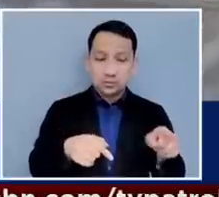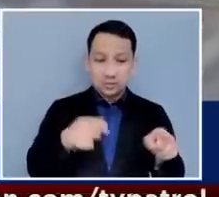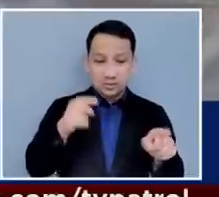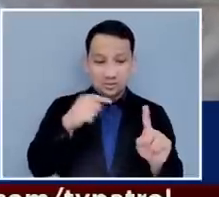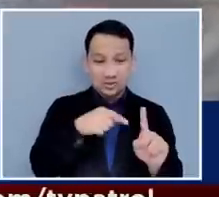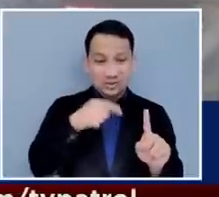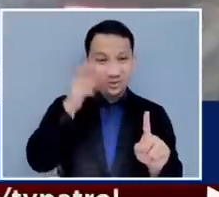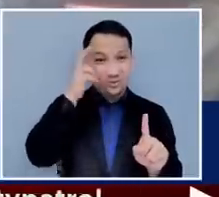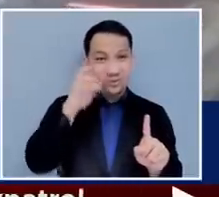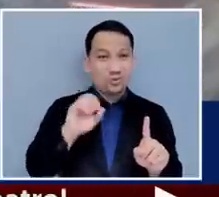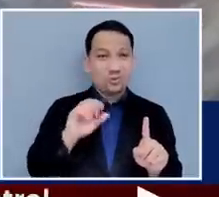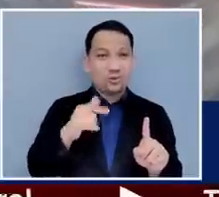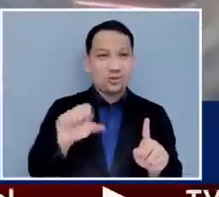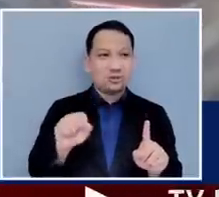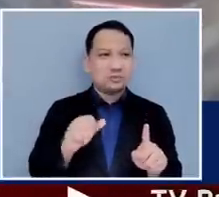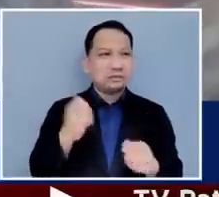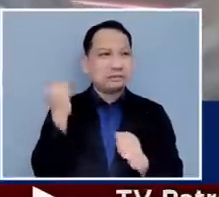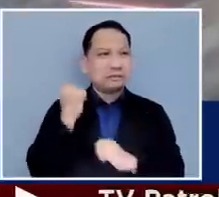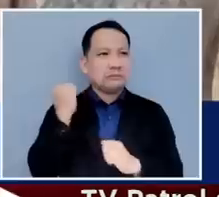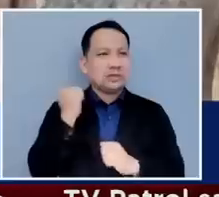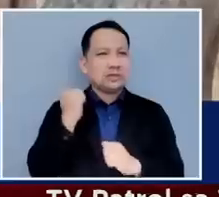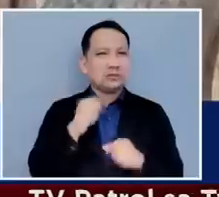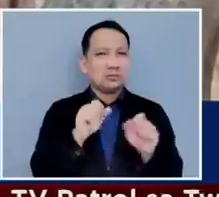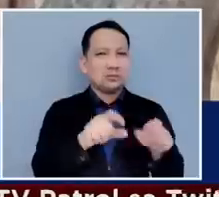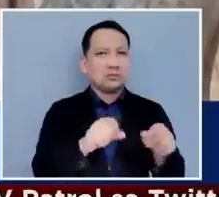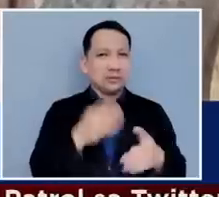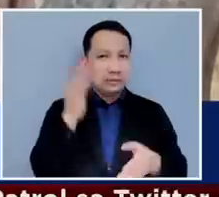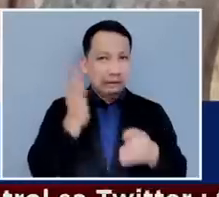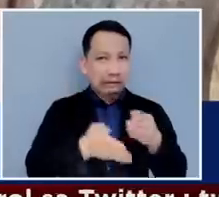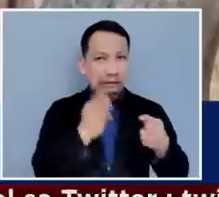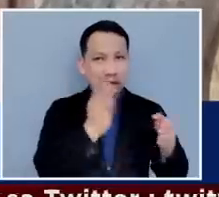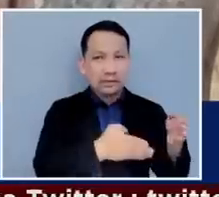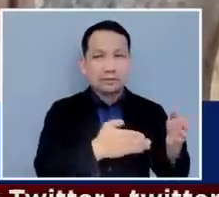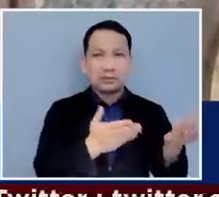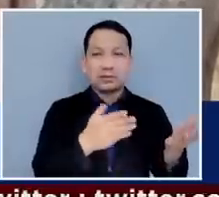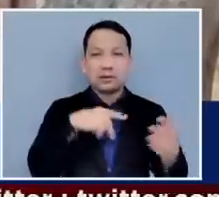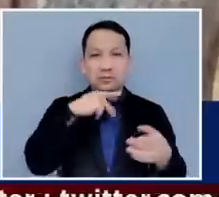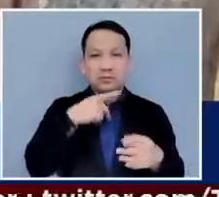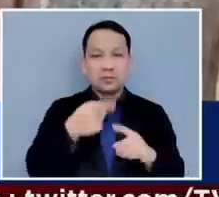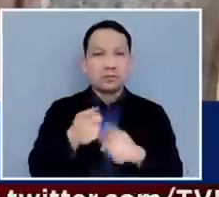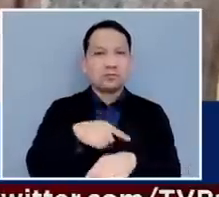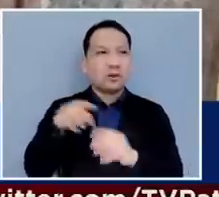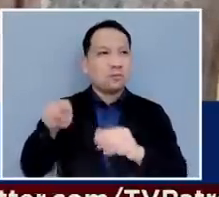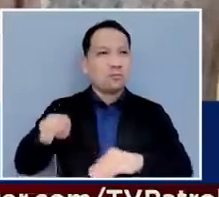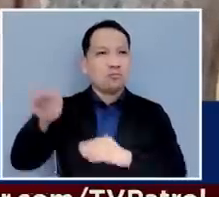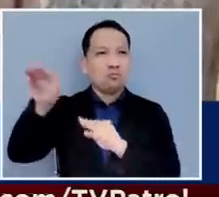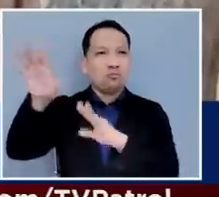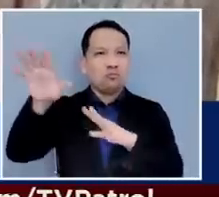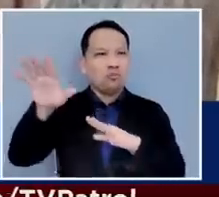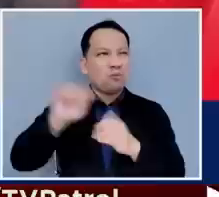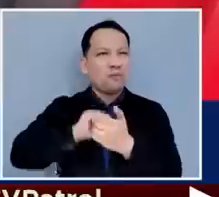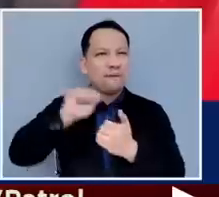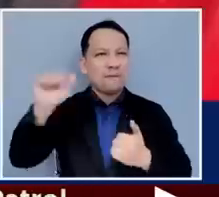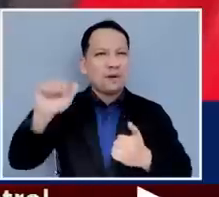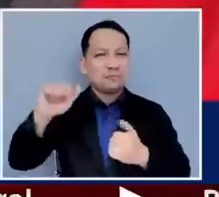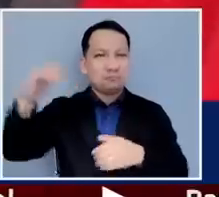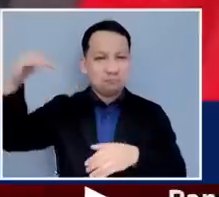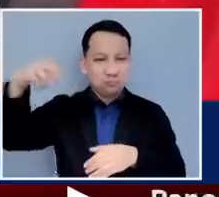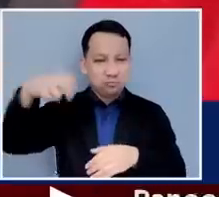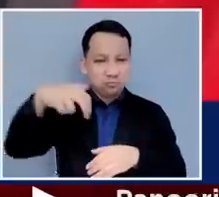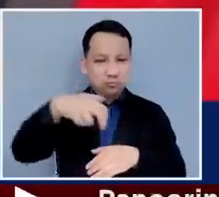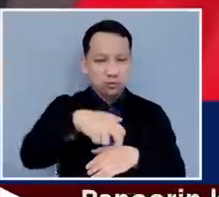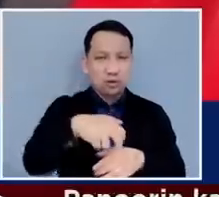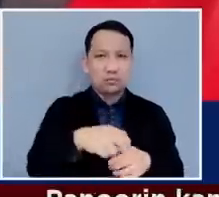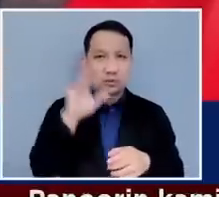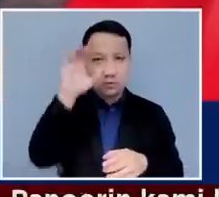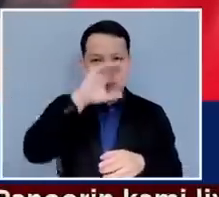umaasang may bibili pa ng kinatay na baboy. Galing pa siya sa bulubunduking barangay at bumaba lang para maghanap